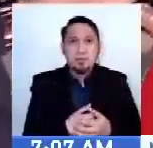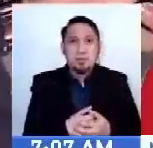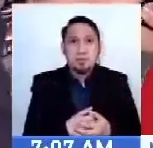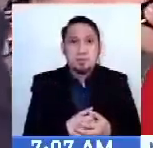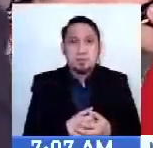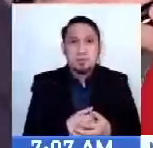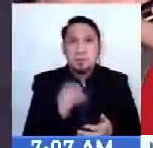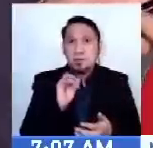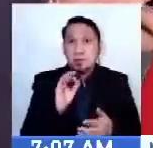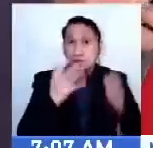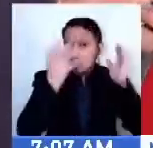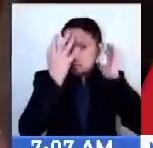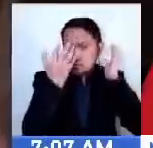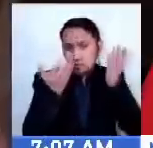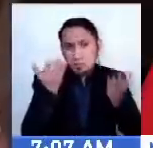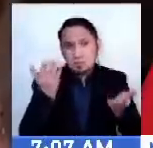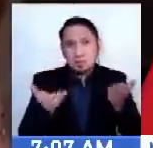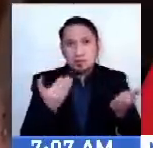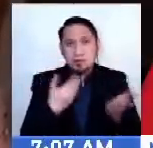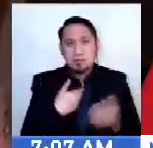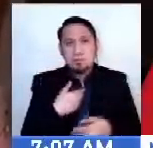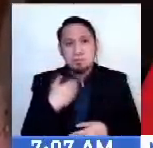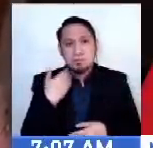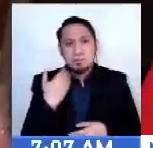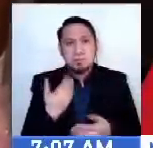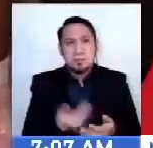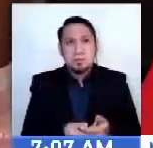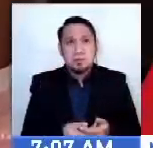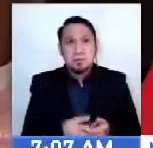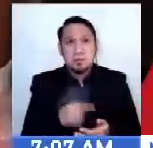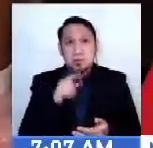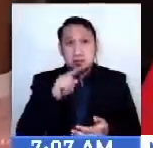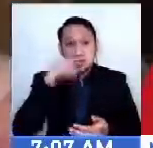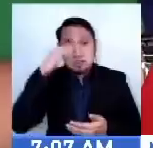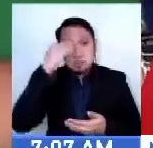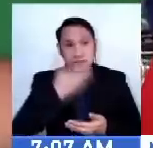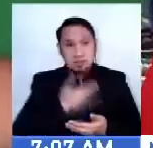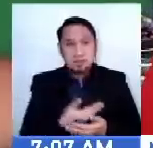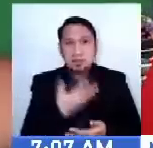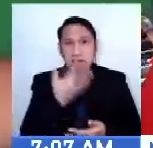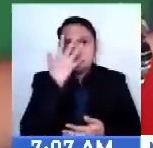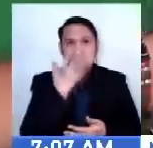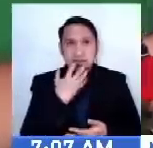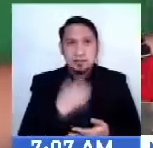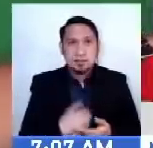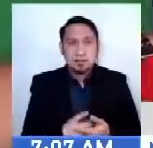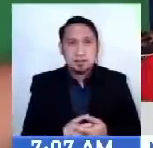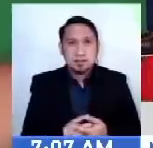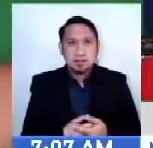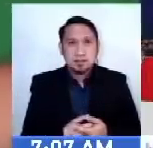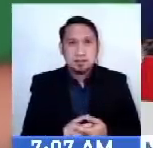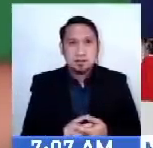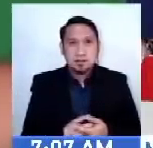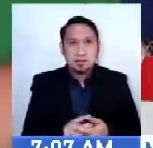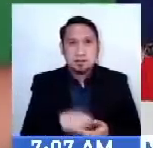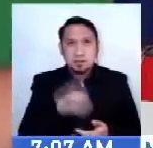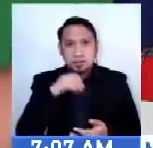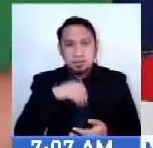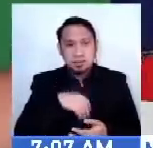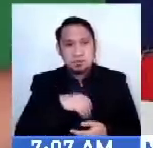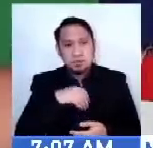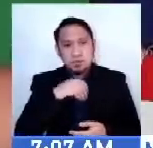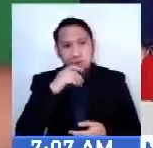wala ko naka-helmet. Ang anak ni Tatay Julian, nang gagalaiti. Tanda-tanda na ng tatay ko, senior ng tatay ko, hindi